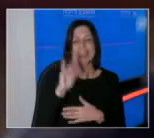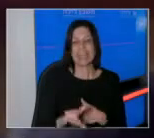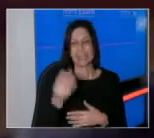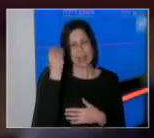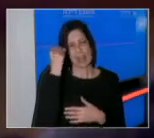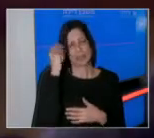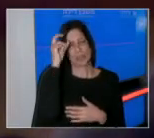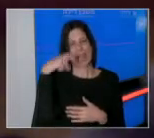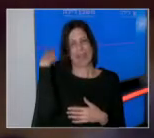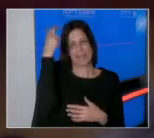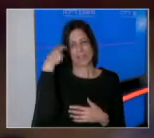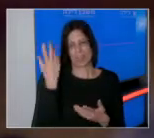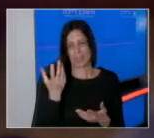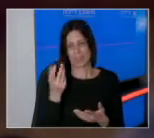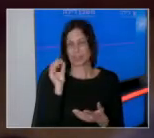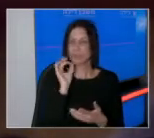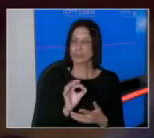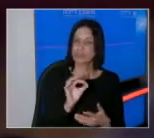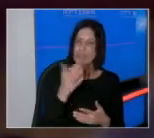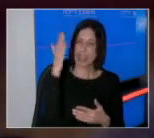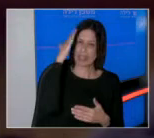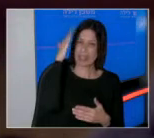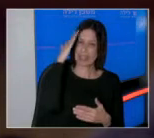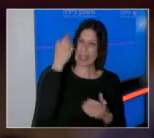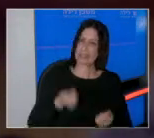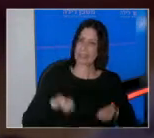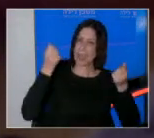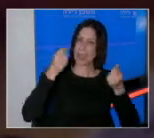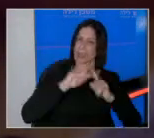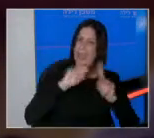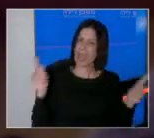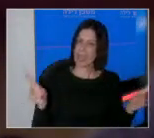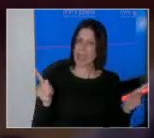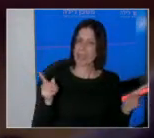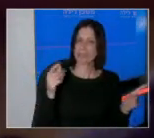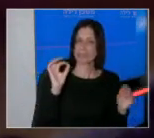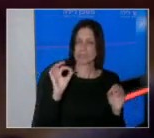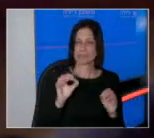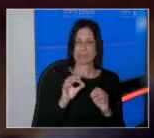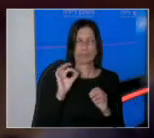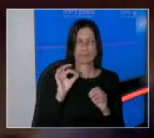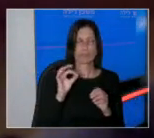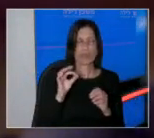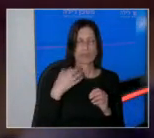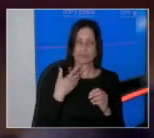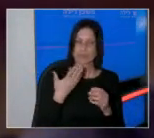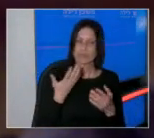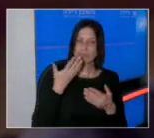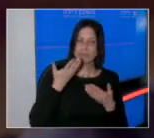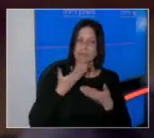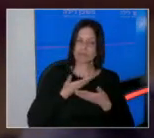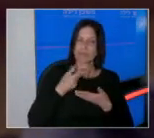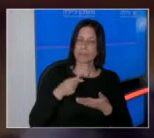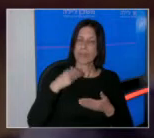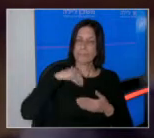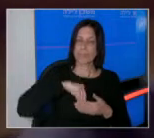ללימוד ערבית, על מנת להכיר תרבות אחרת ולשקע אותה בתוכנו. אז תסביר לי,